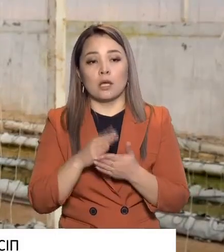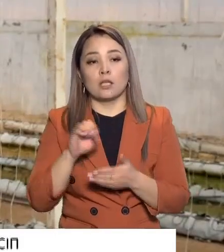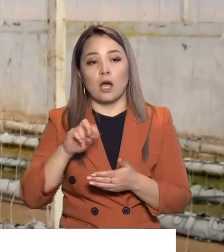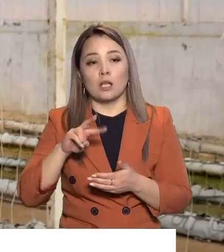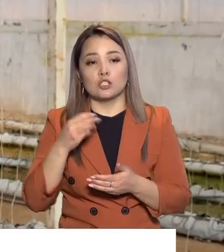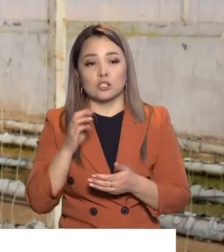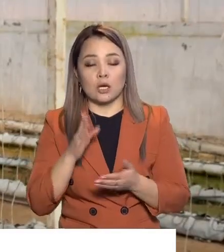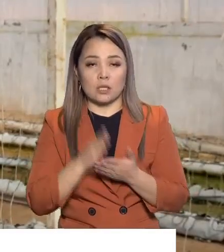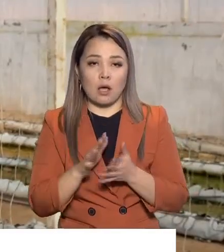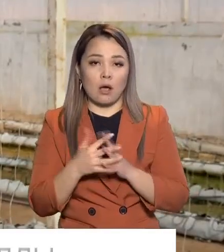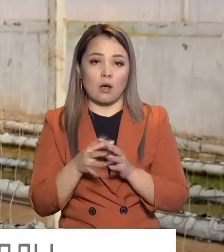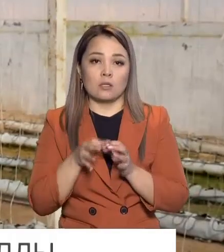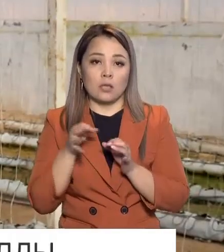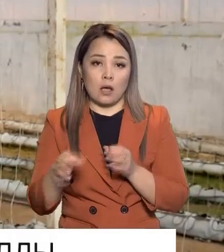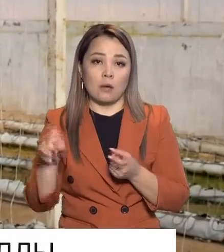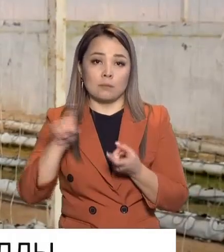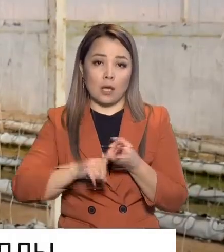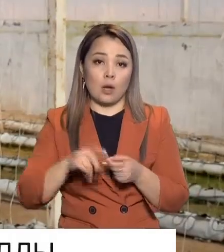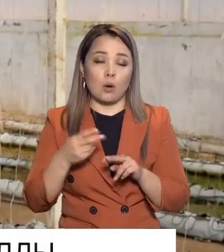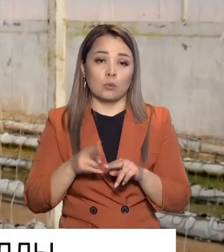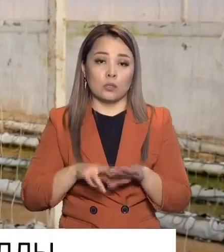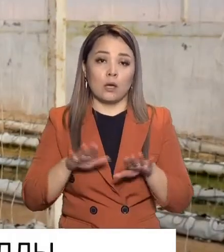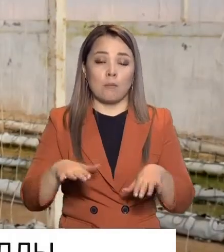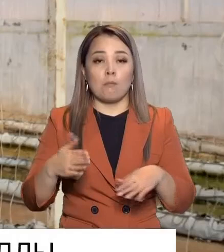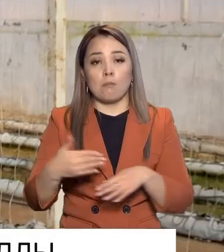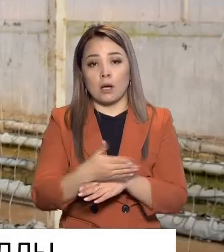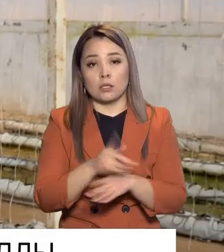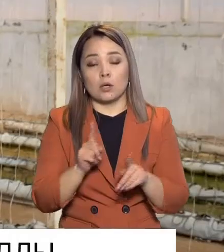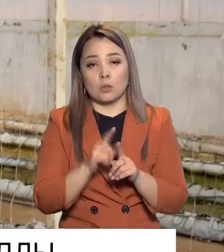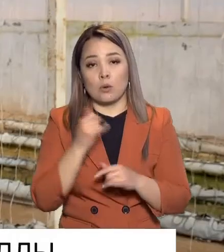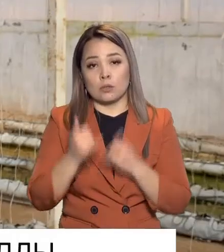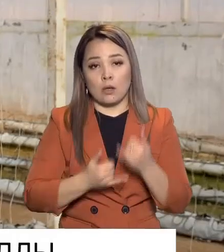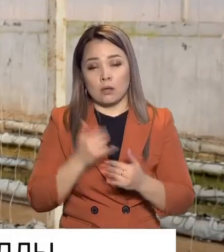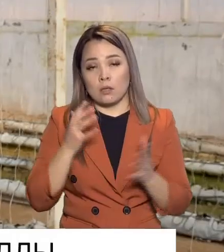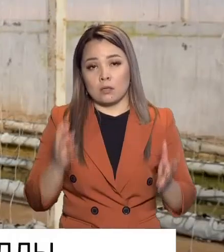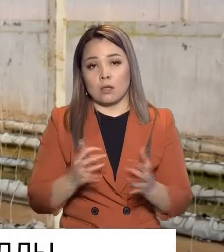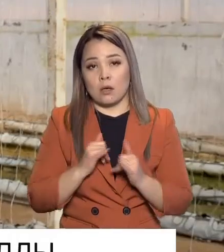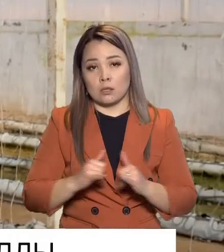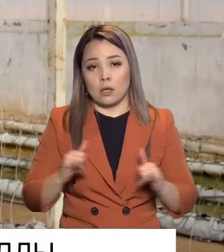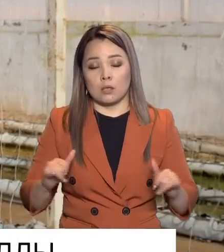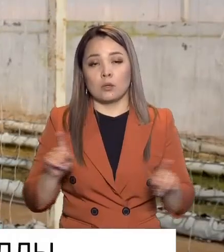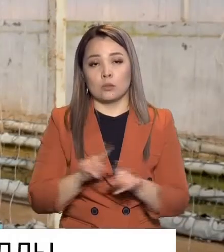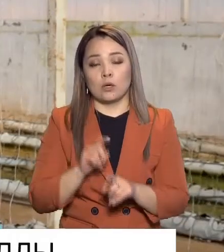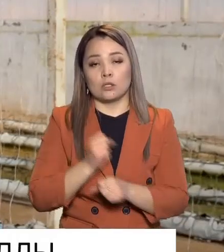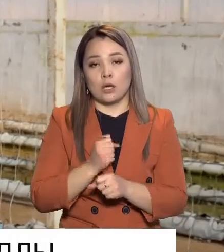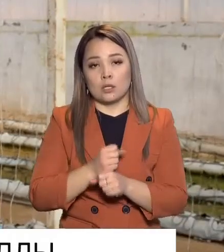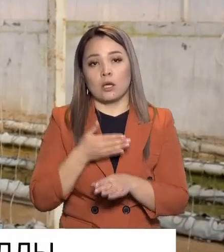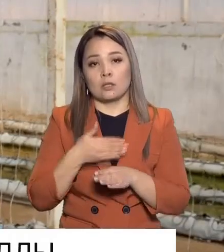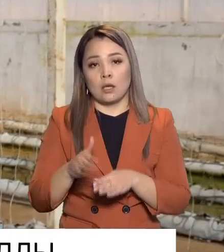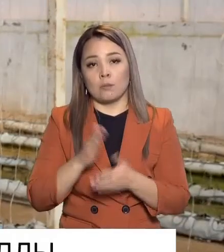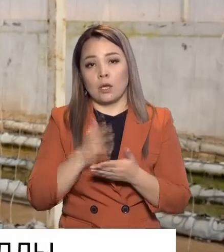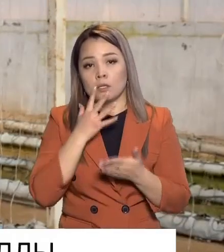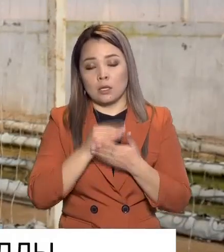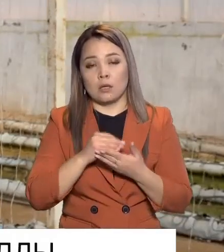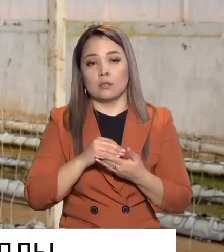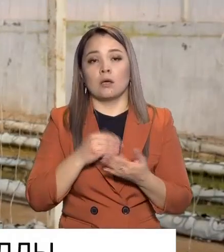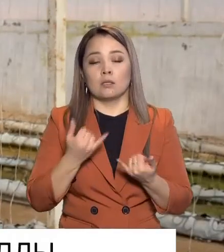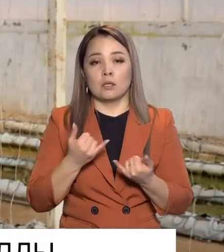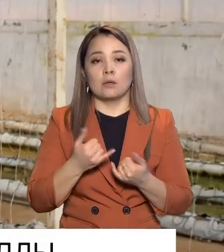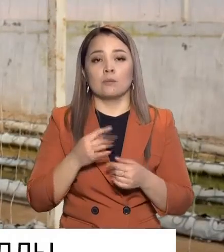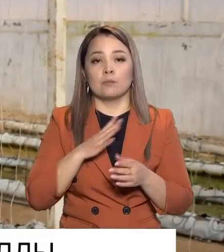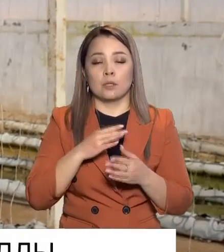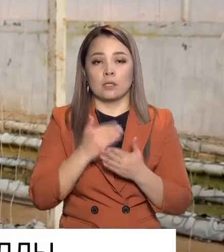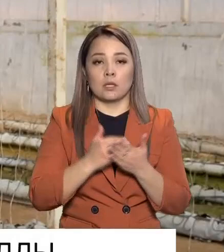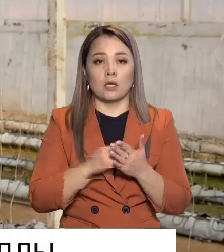дейміз, ауданымызға қарасты. Бұл жерде балықты ұстатылған күйінде жасап шығарамыз. Осы кешегі ДКБ бизнес жол